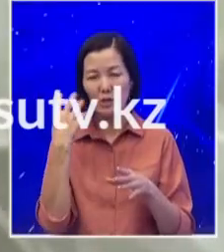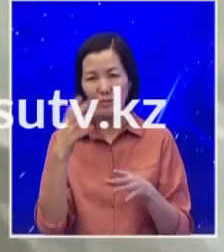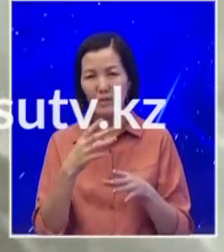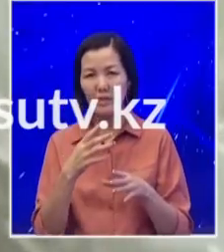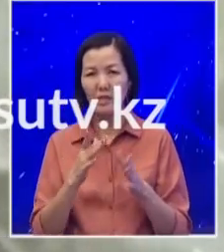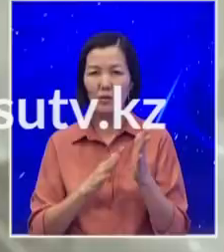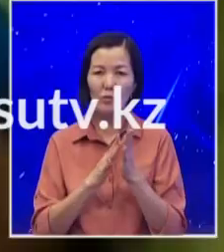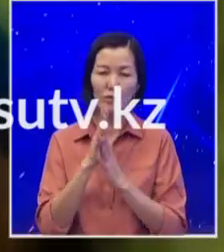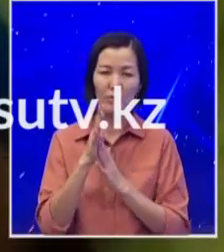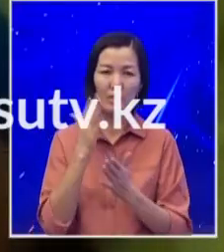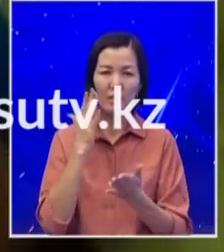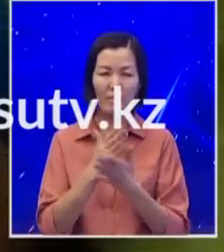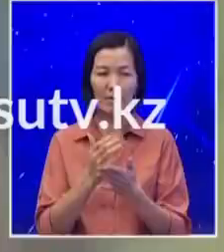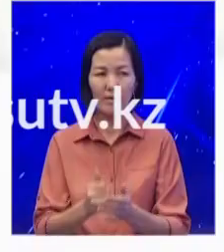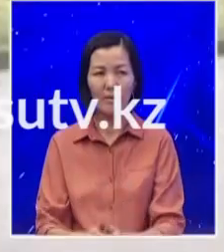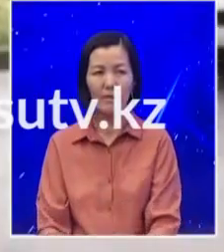жиі кездеседі екен.